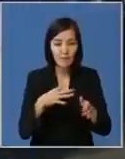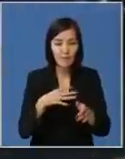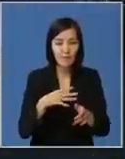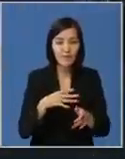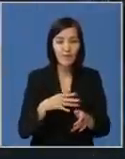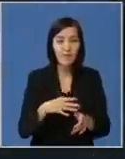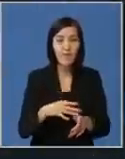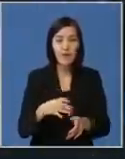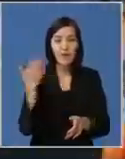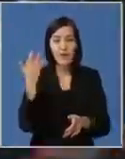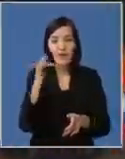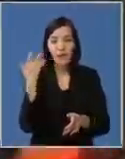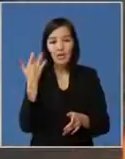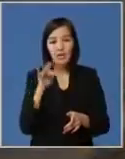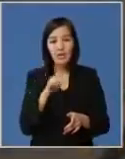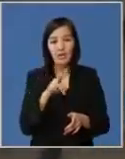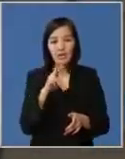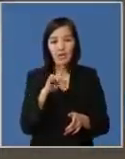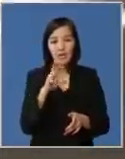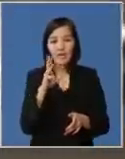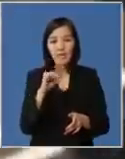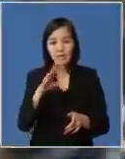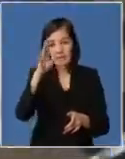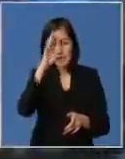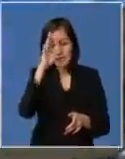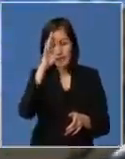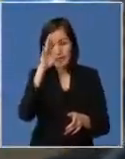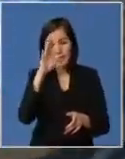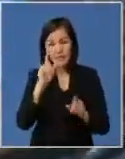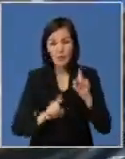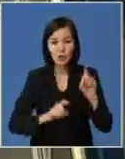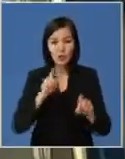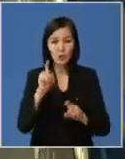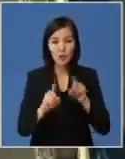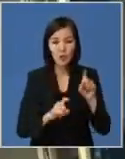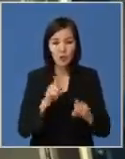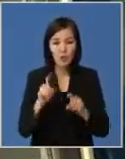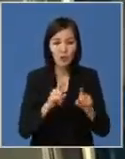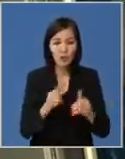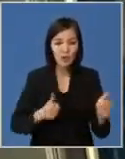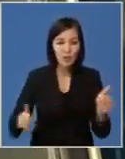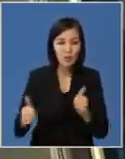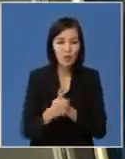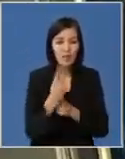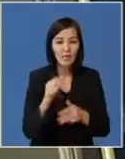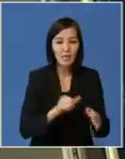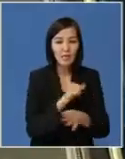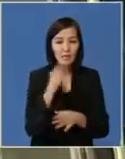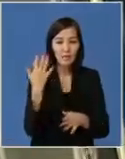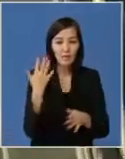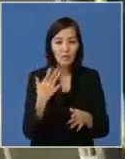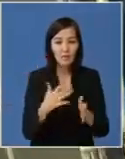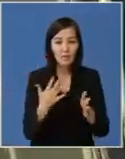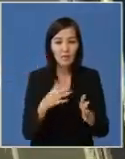марафонында эфиопиялық стайер Лелиса Десиса ерлер арасында жеңіске жетті. Ол мәре сызығына 2 сағат 5 минут 59 секундта